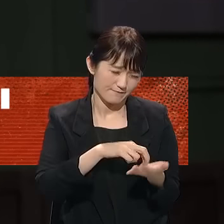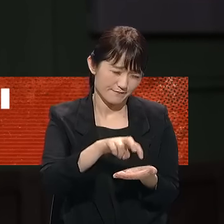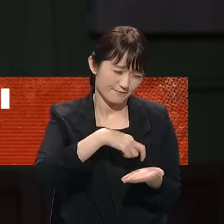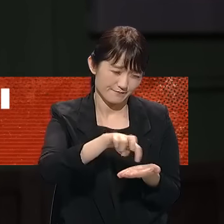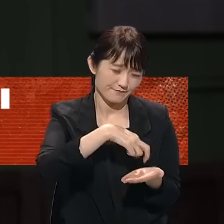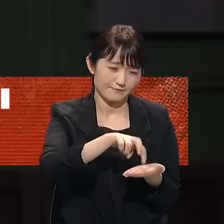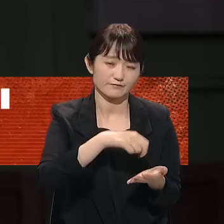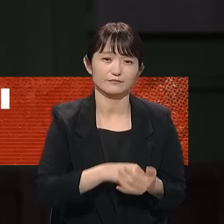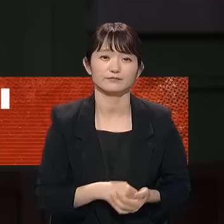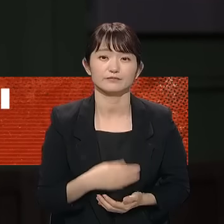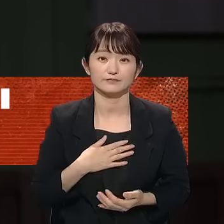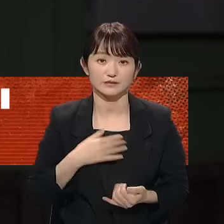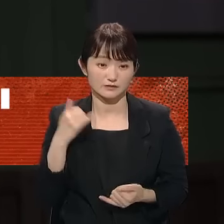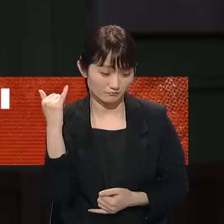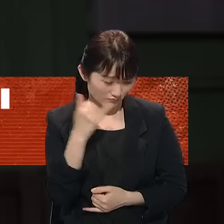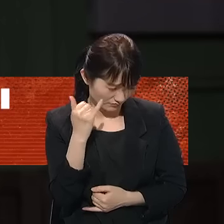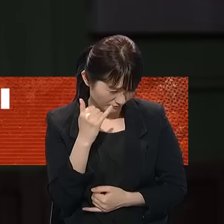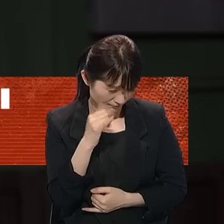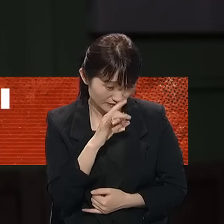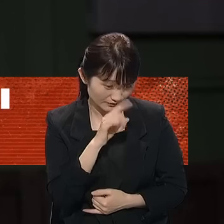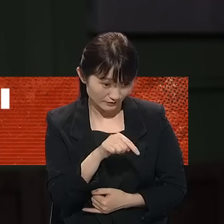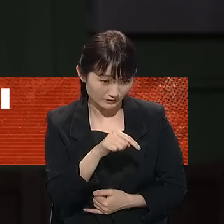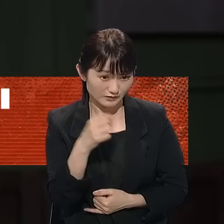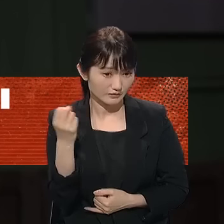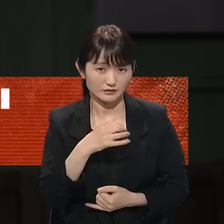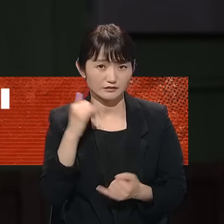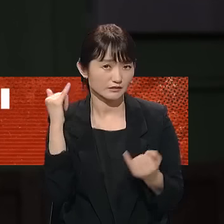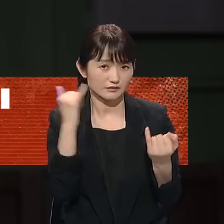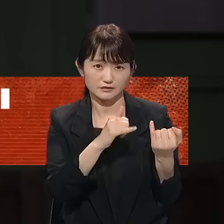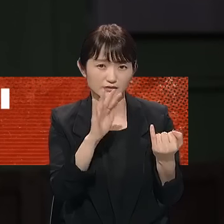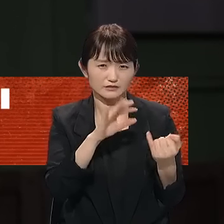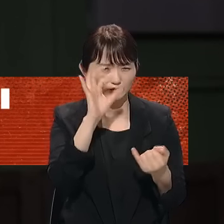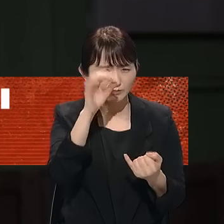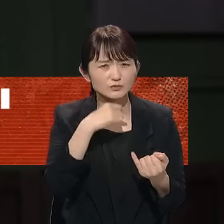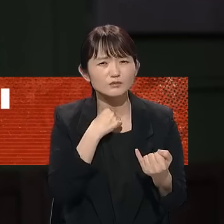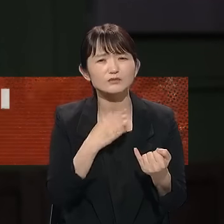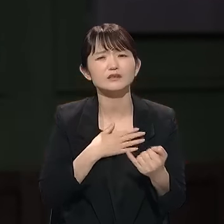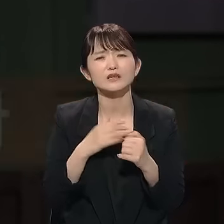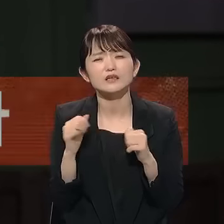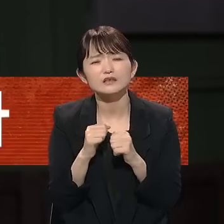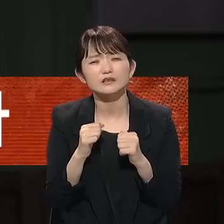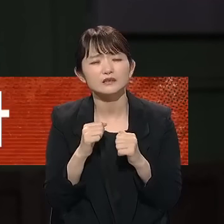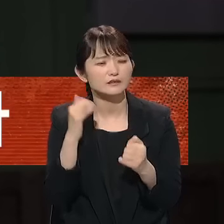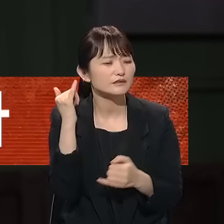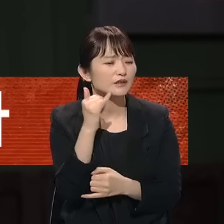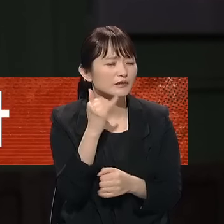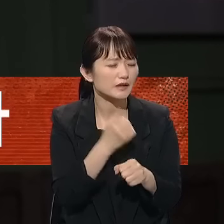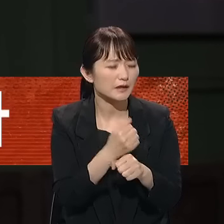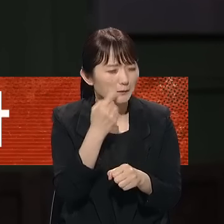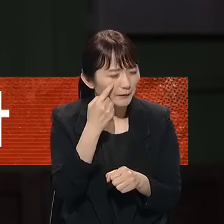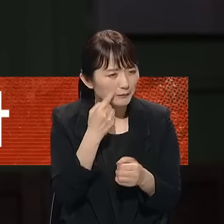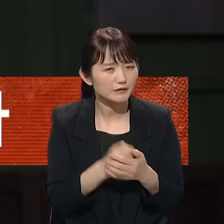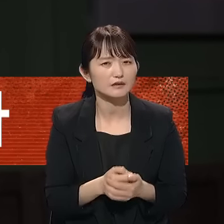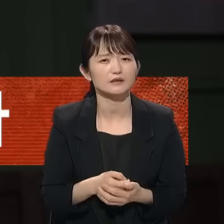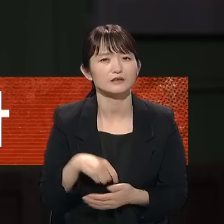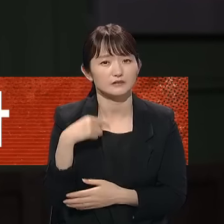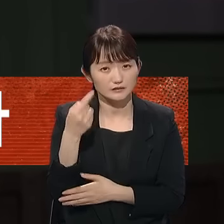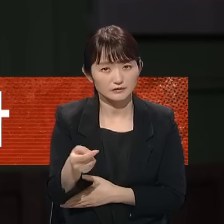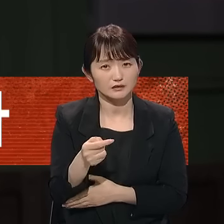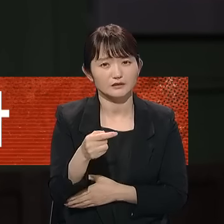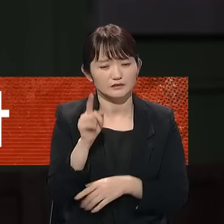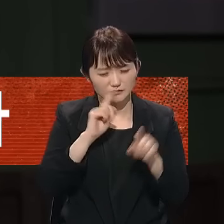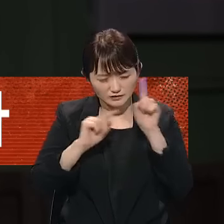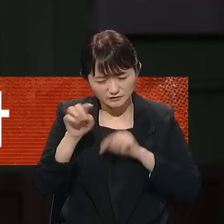보냈는데요. 내 전화만 안 받는다. 다시는 연락 안 할게. 보고 싶다. 나 춥다. 전화 받아. 앞으로 같은 상처 안 줄 자신